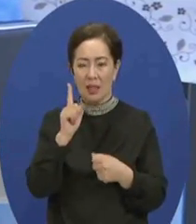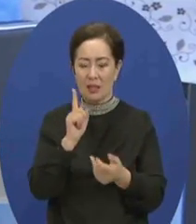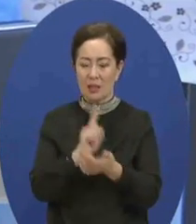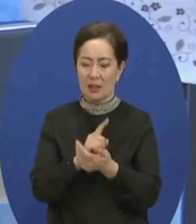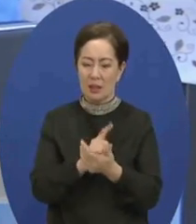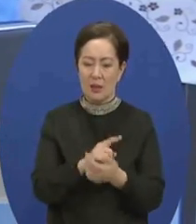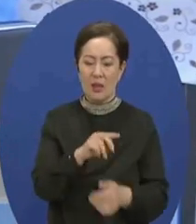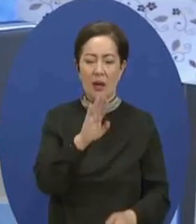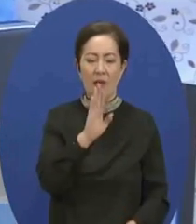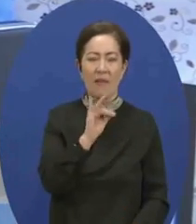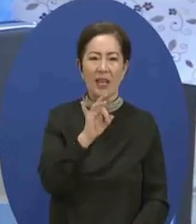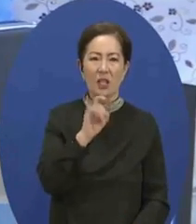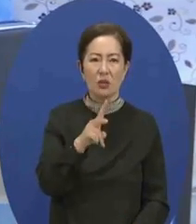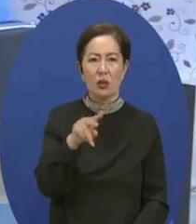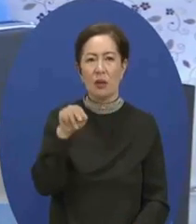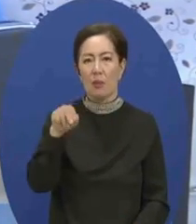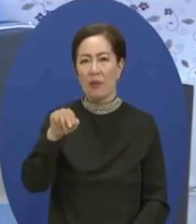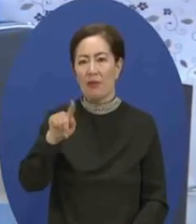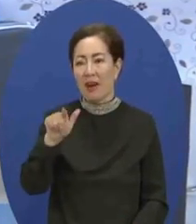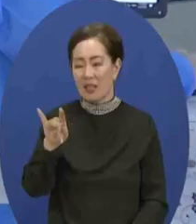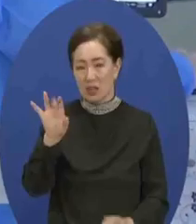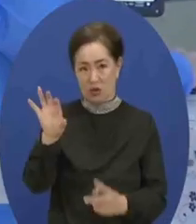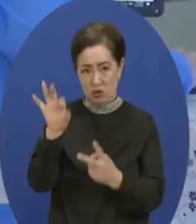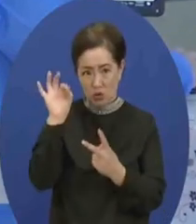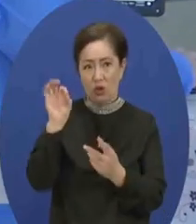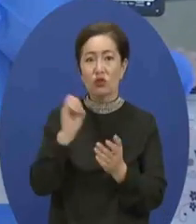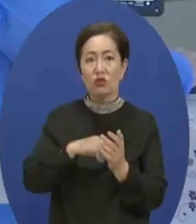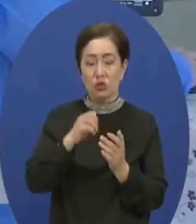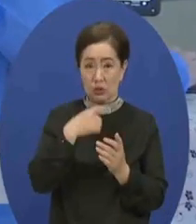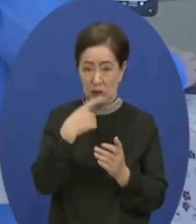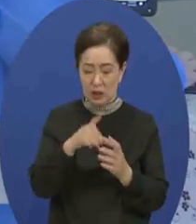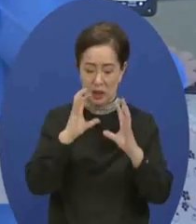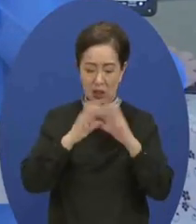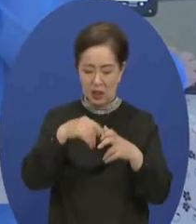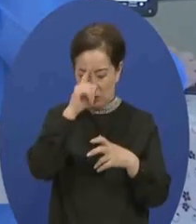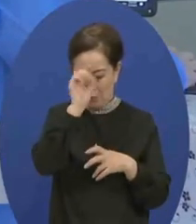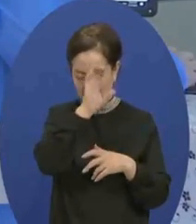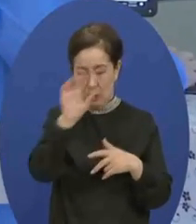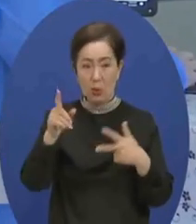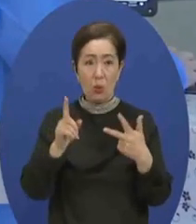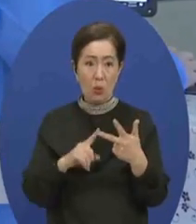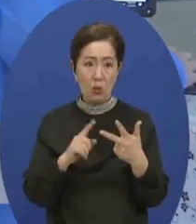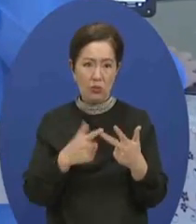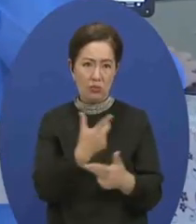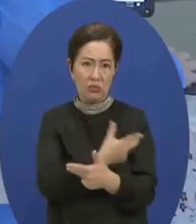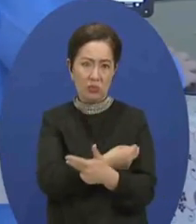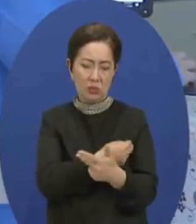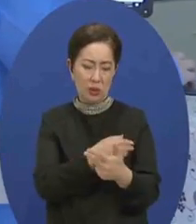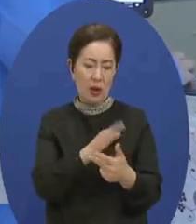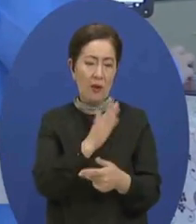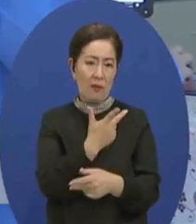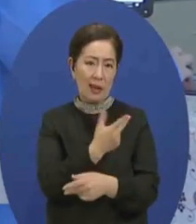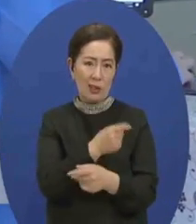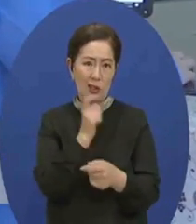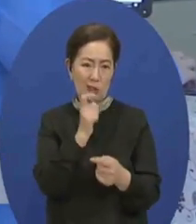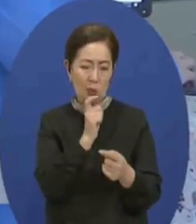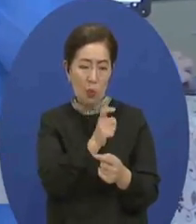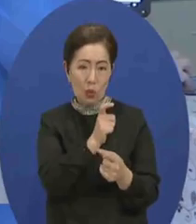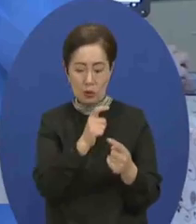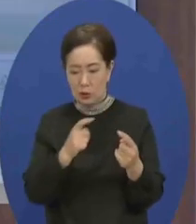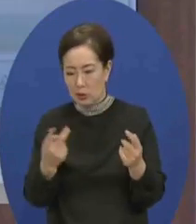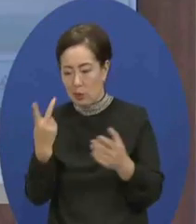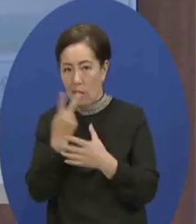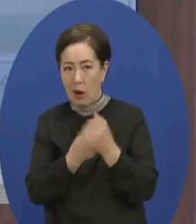Фросел, Pfizer-аас сонгож хэлнэ гэж эмч хэллээ. Дэлхийн эрүүл мэндийн байгууллагаас 3 дугаар тунд вакцин холж тариулж болно гэж зөвлөмж гаргасан